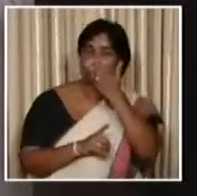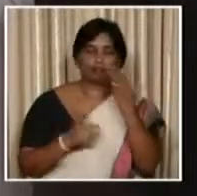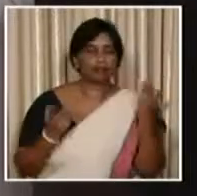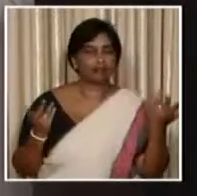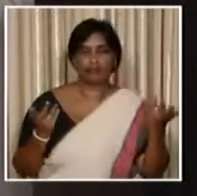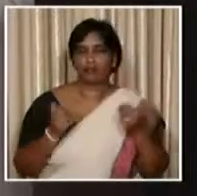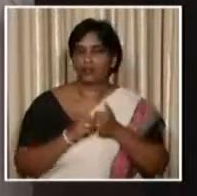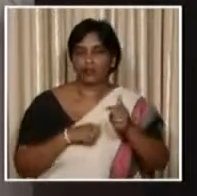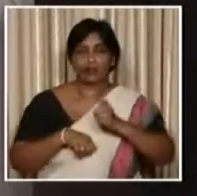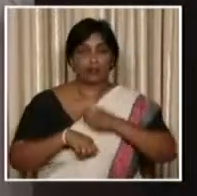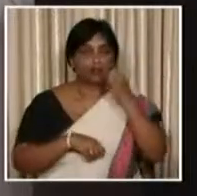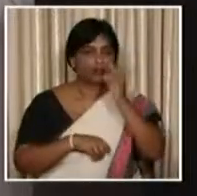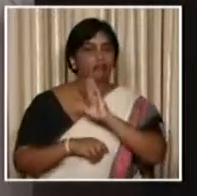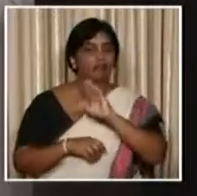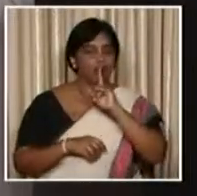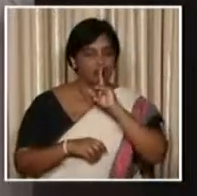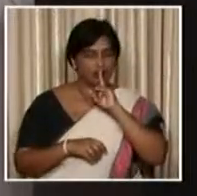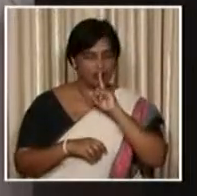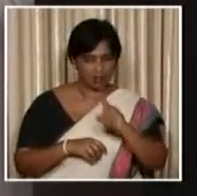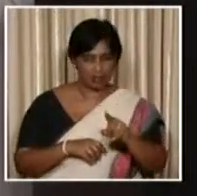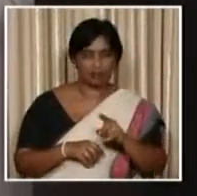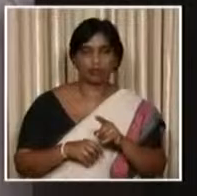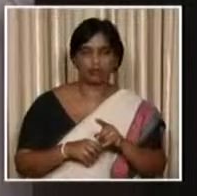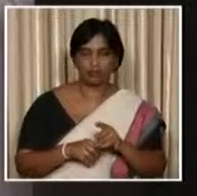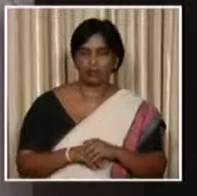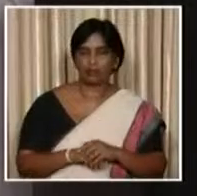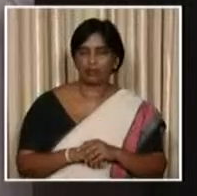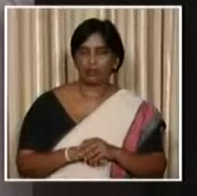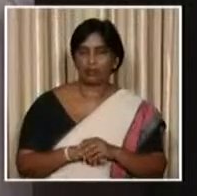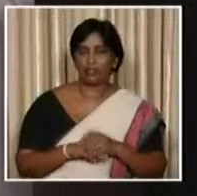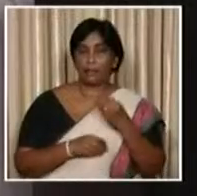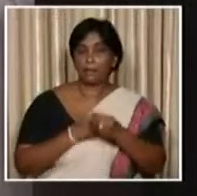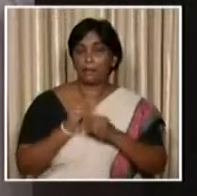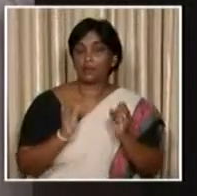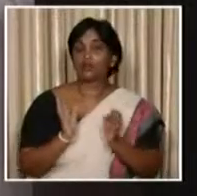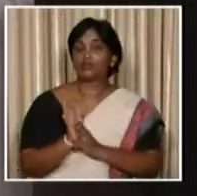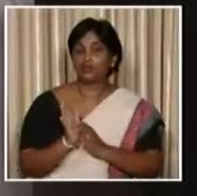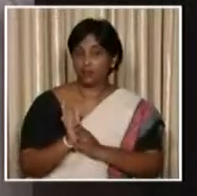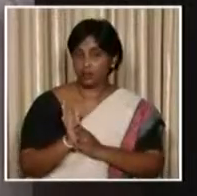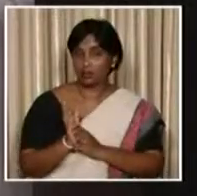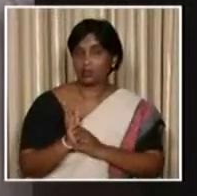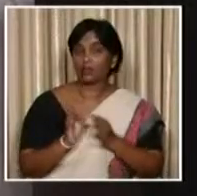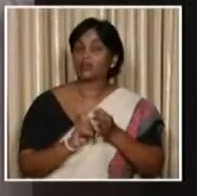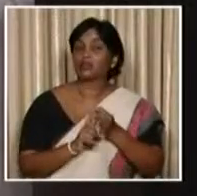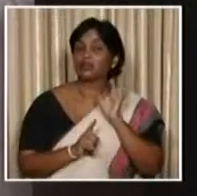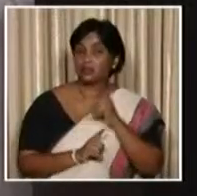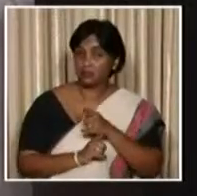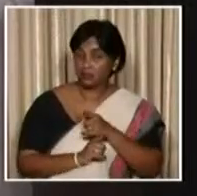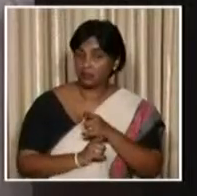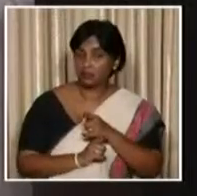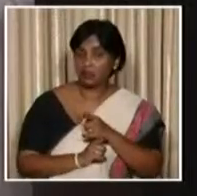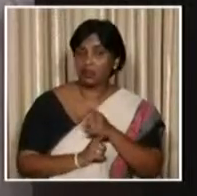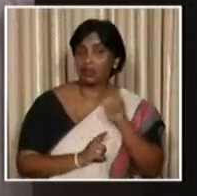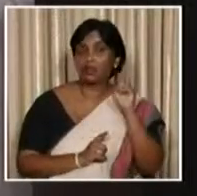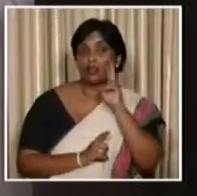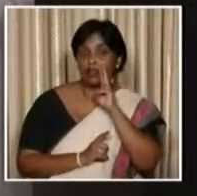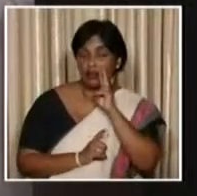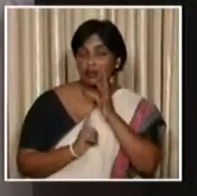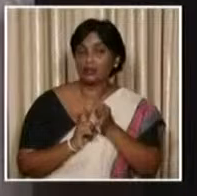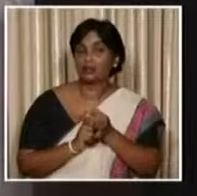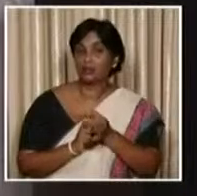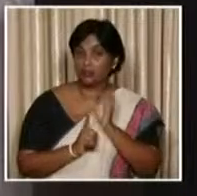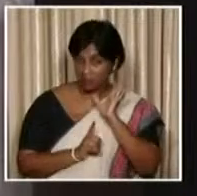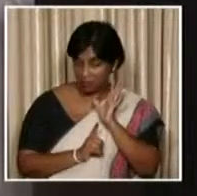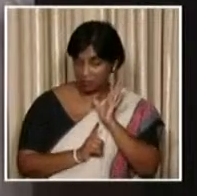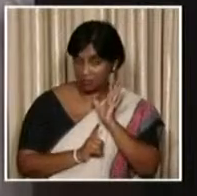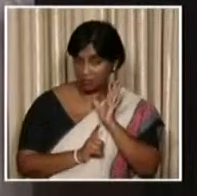කවුරුණත් ඒකට ඉඩ තියන්නේ නැහැ කියලා මම මේ අවස්ථාවේ ප්‍රකාශ කරනවා. බිස්නස් කමිටියේ සභාපති රනිල් වික්‍රමසිංහ